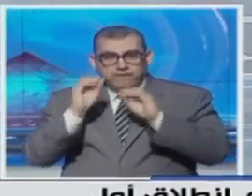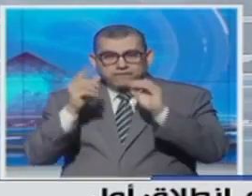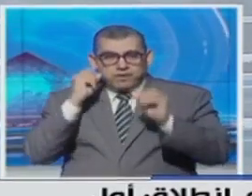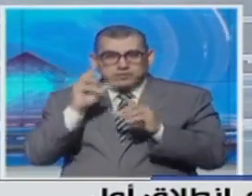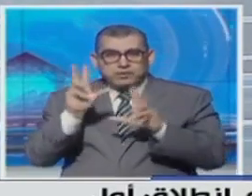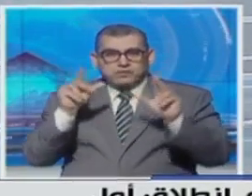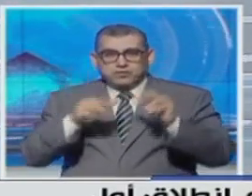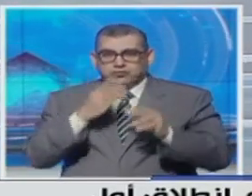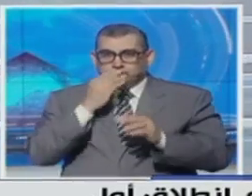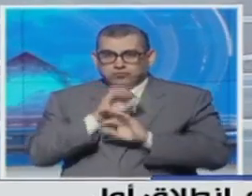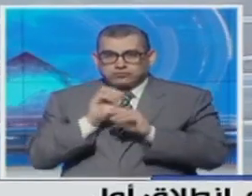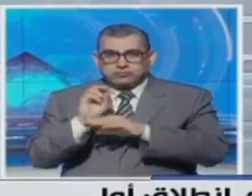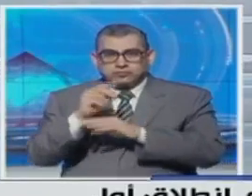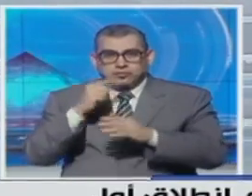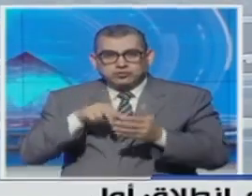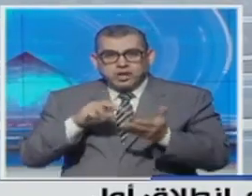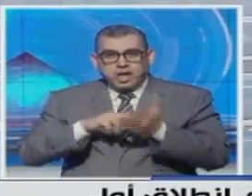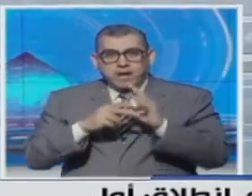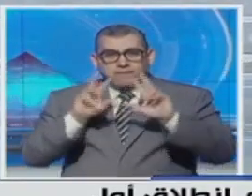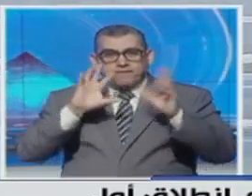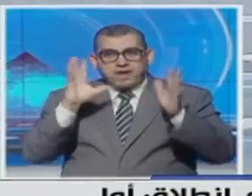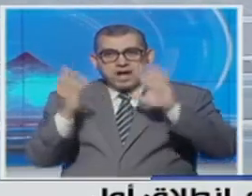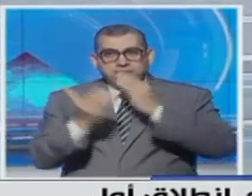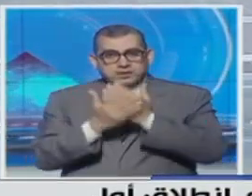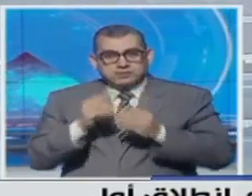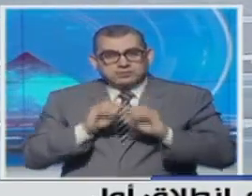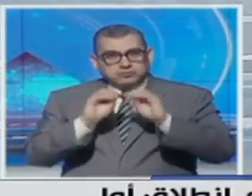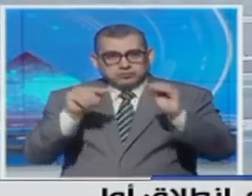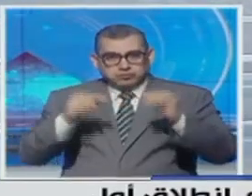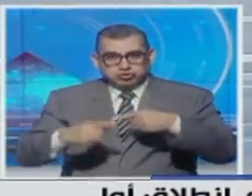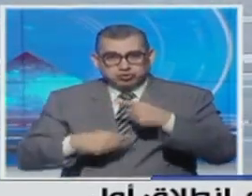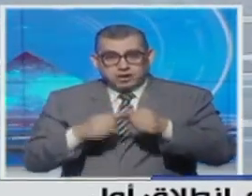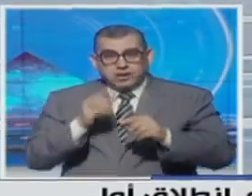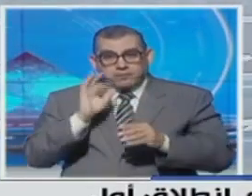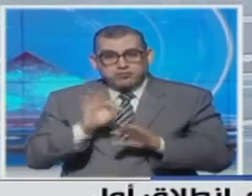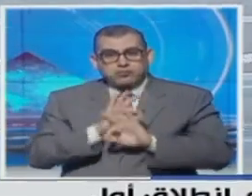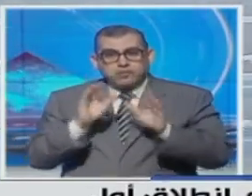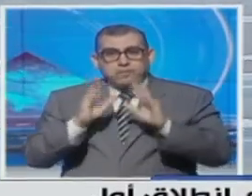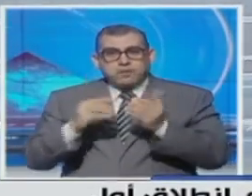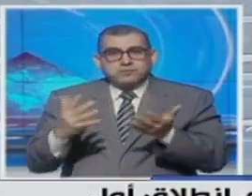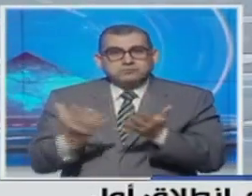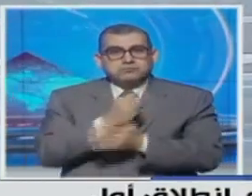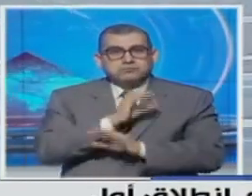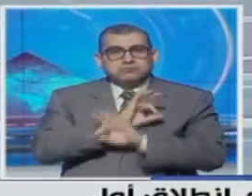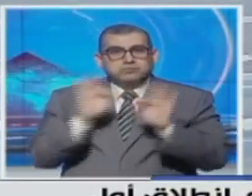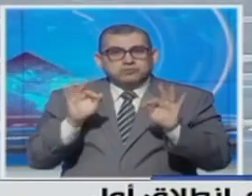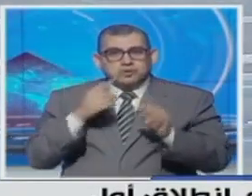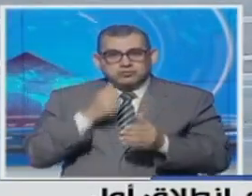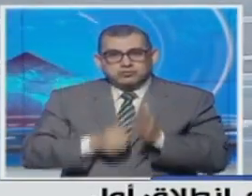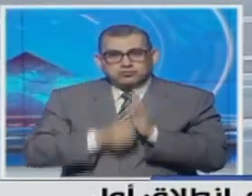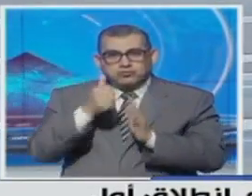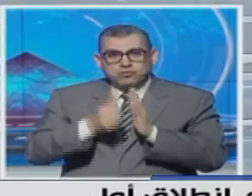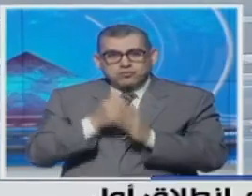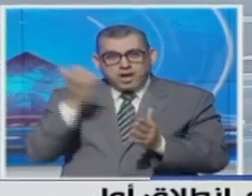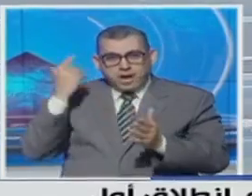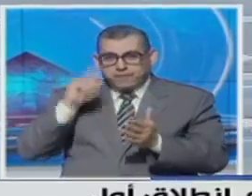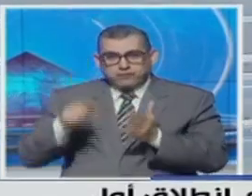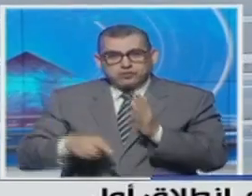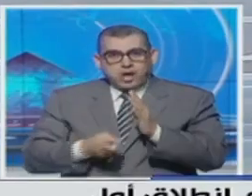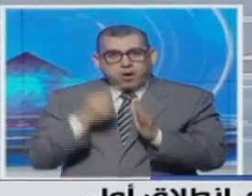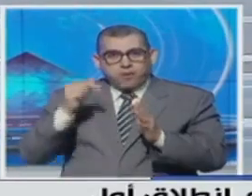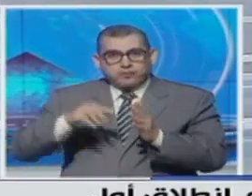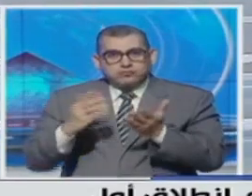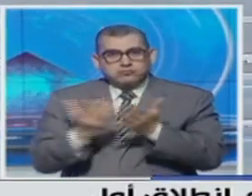التي طرأت على المشهد العالمي، وكيف استطاعت الدولة المصرية من خلال الإنجازات غير المسبوقة